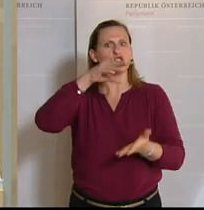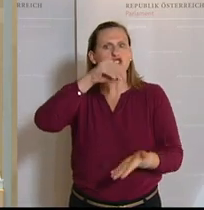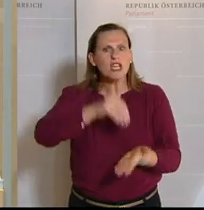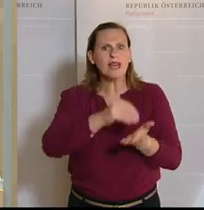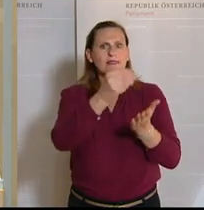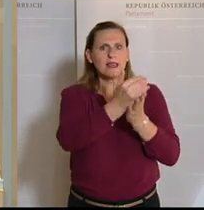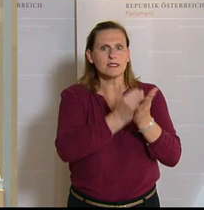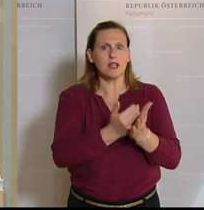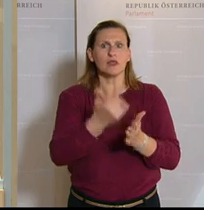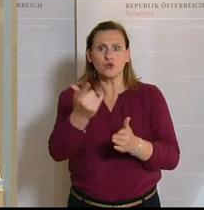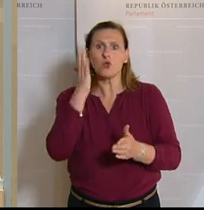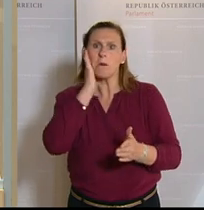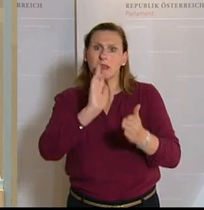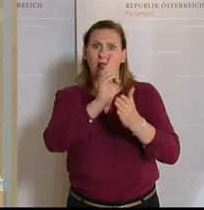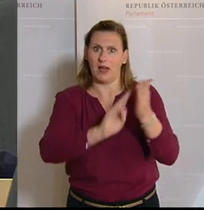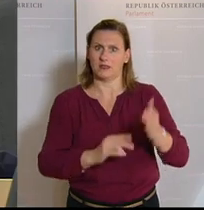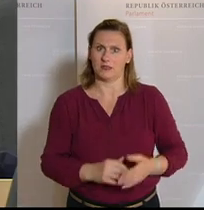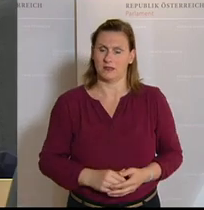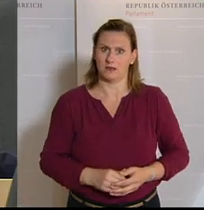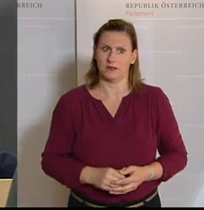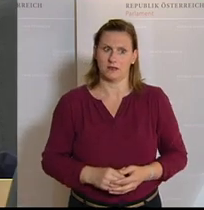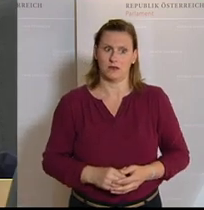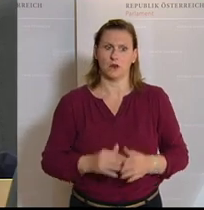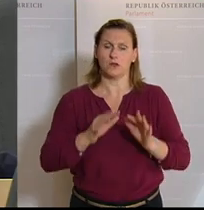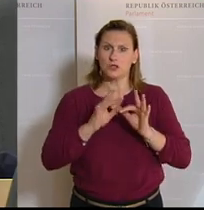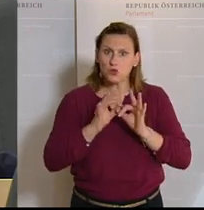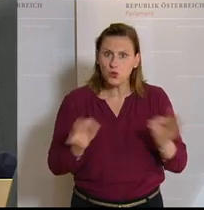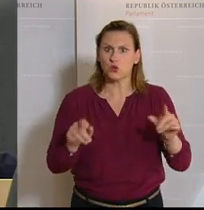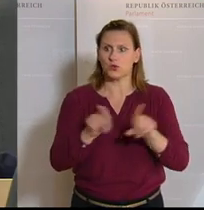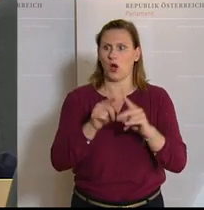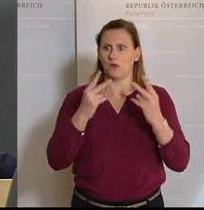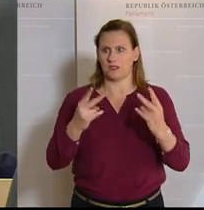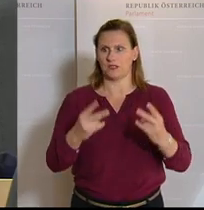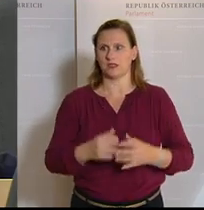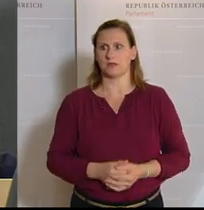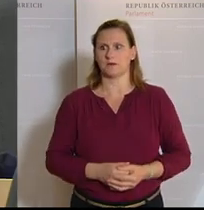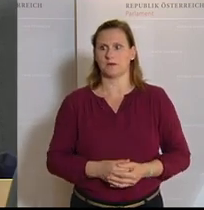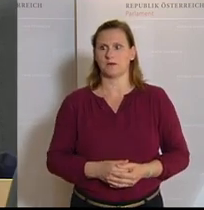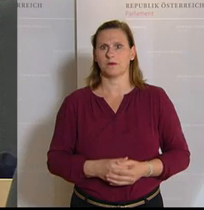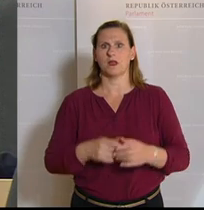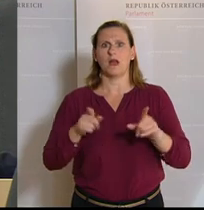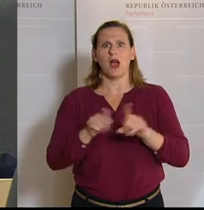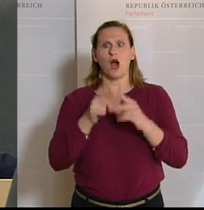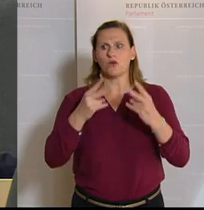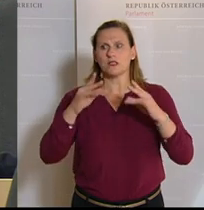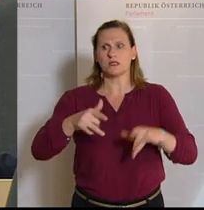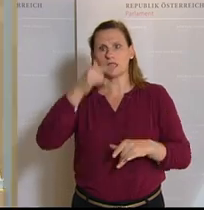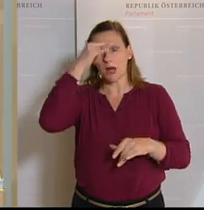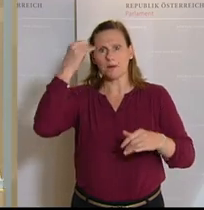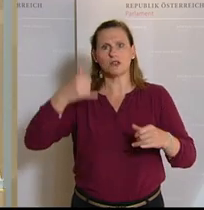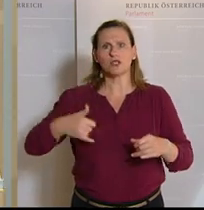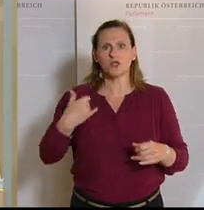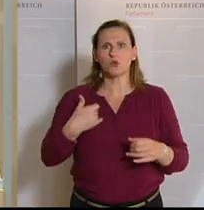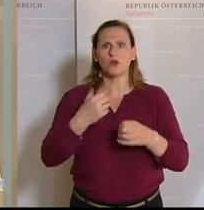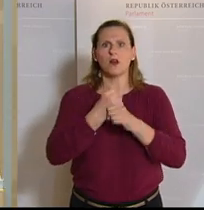Gesetz drinnen, wenn Sie es durchlesen würden. Und das ist auch gut und wichtig. Es geht auch um junge Menschen, die eben